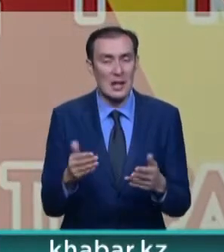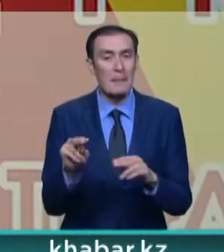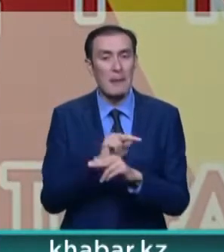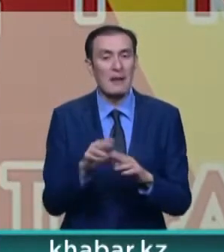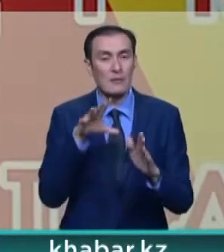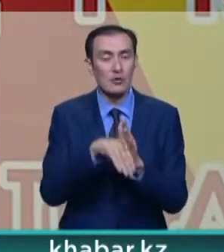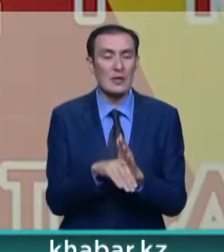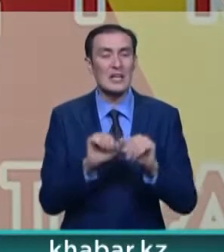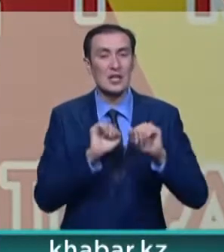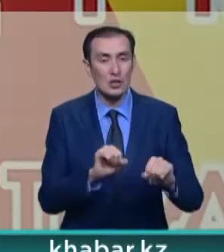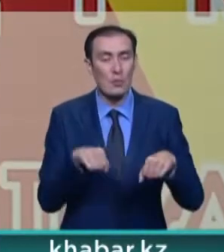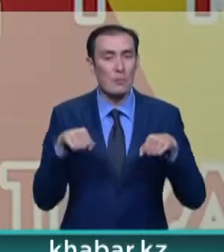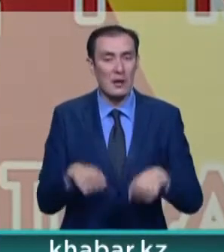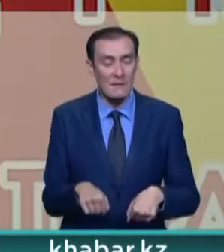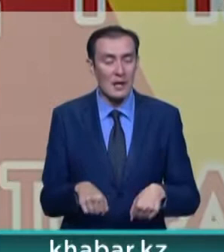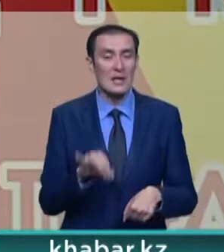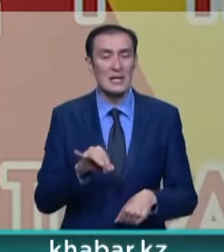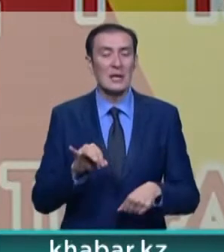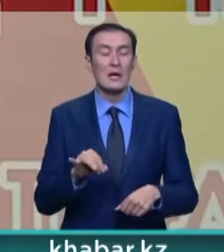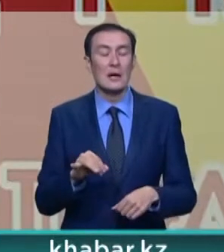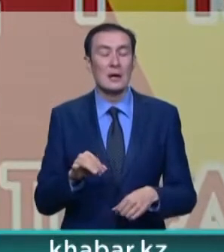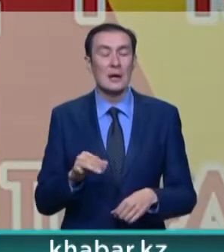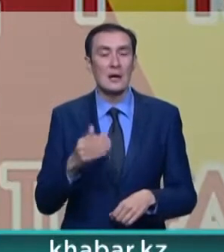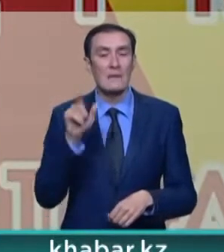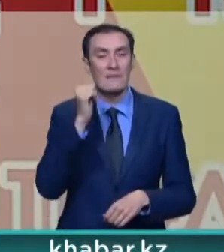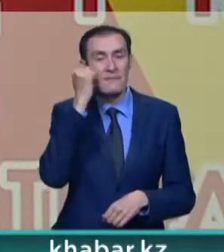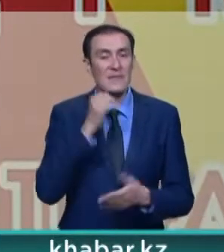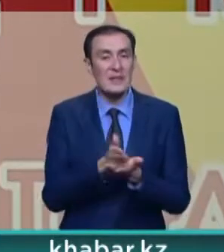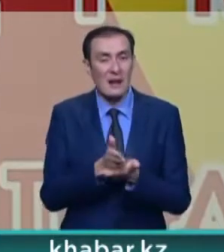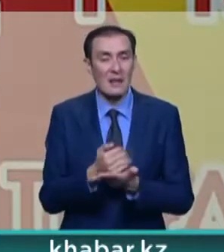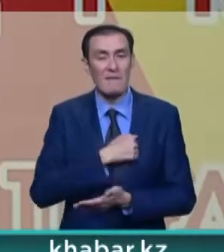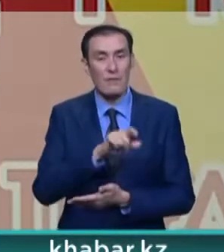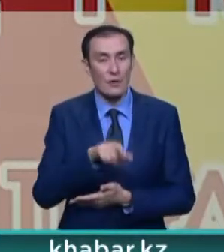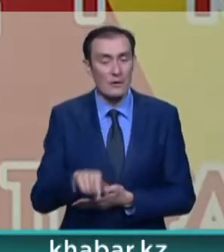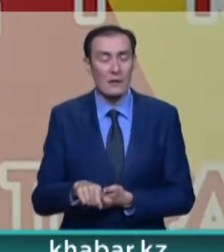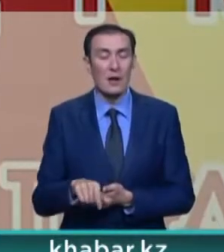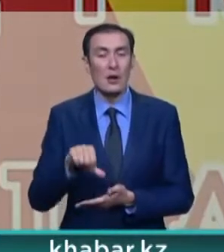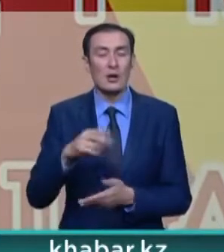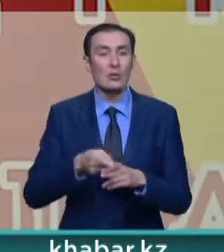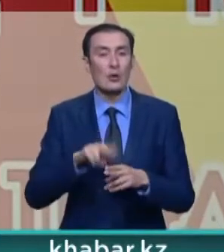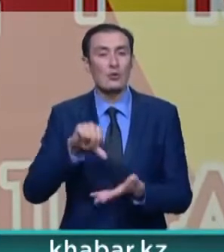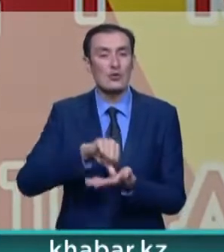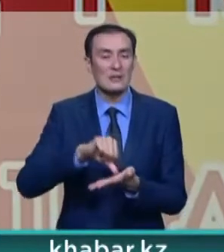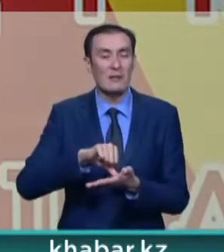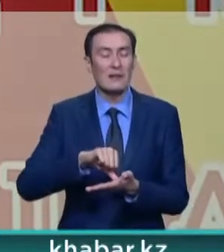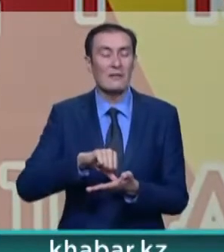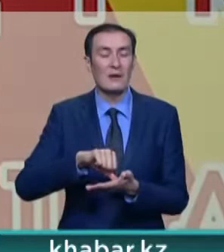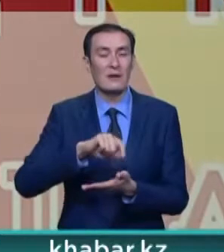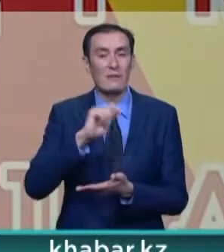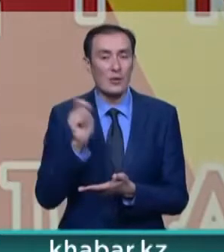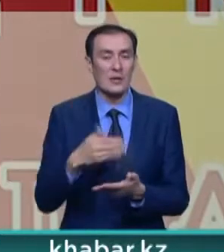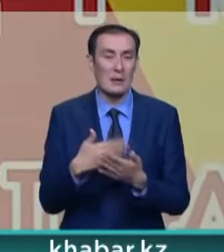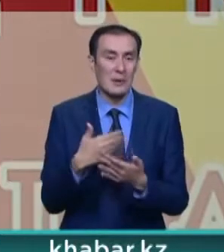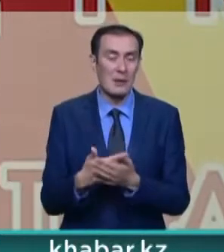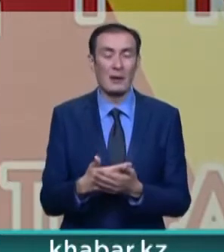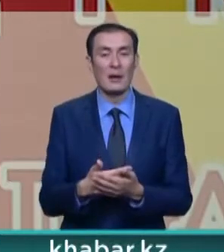поправок, направленных на защиту прав и законных интересов тех ветеранов, воинов, интернационалистов, которые воевали в горячих точках, таких